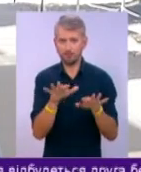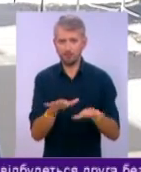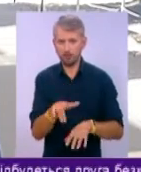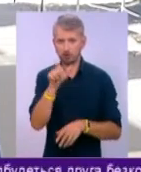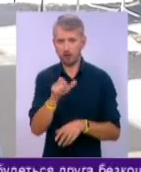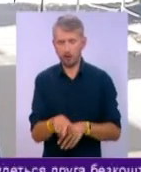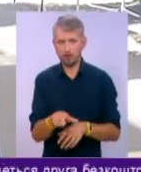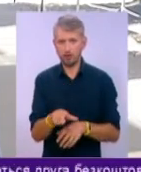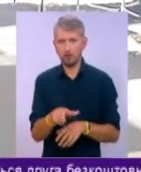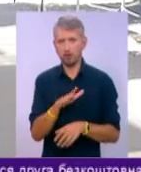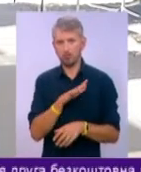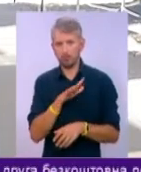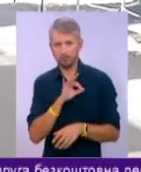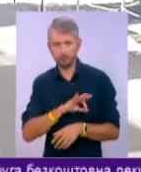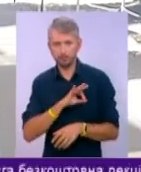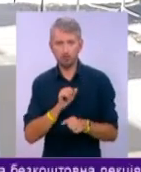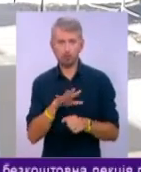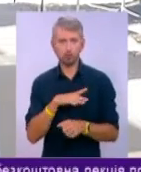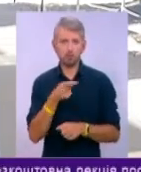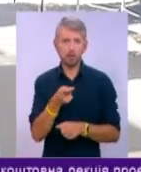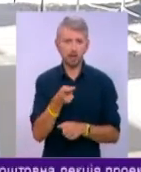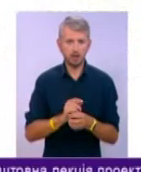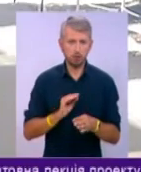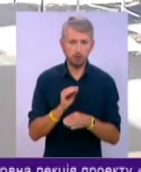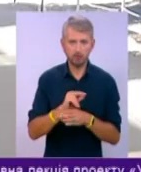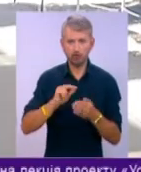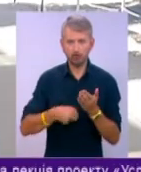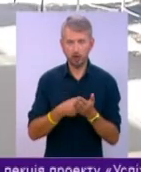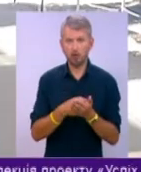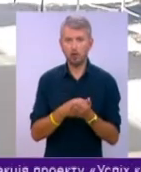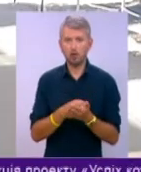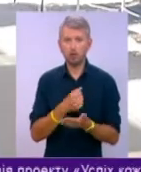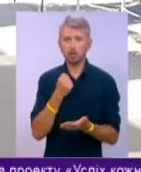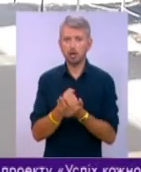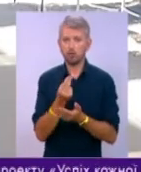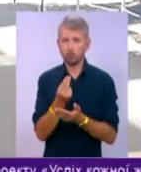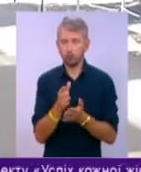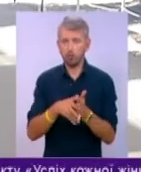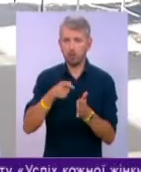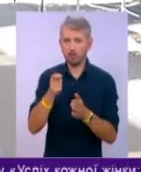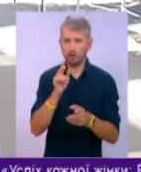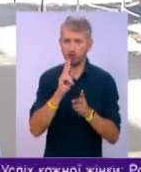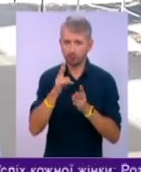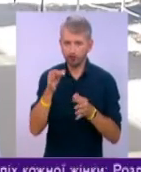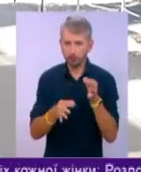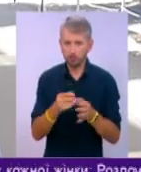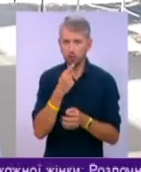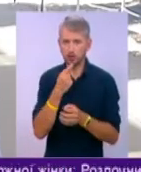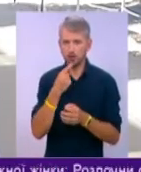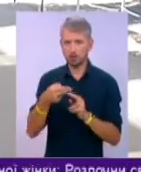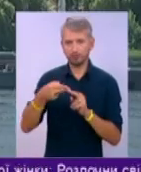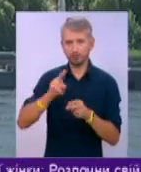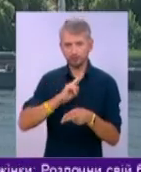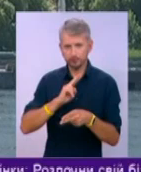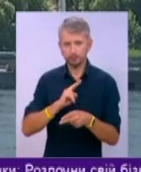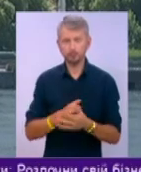человек, например, катался. Это может быть билет, дополнительный чек. Устанавливать сумму, подавать в суд и пытаться возместить и материальный, и моральный